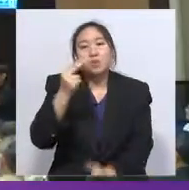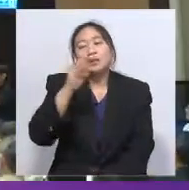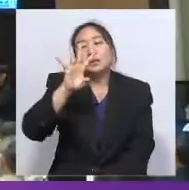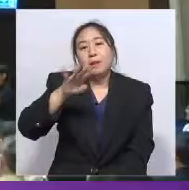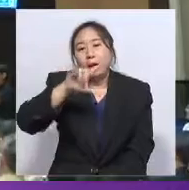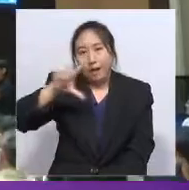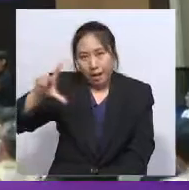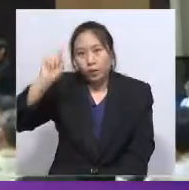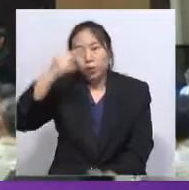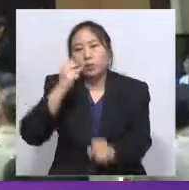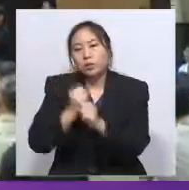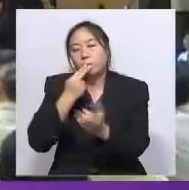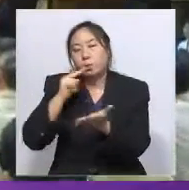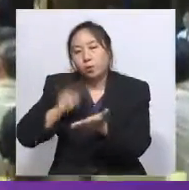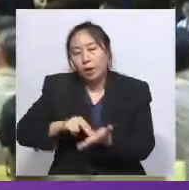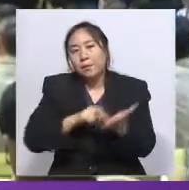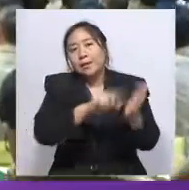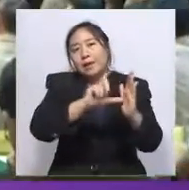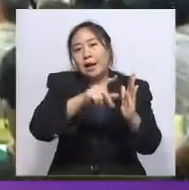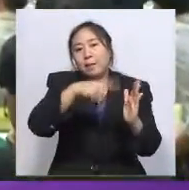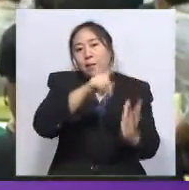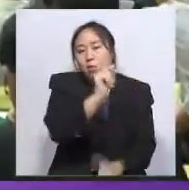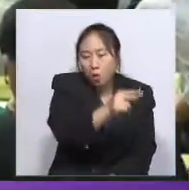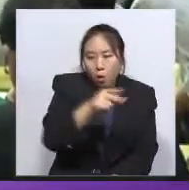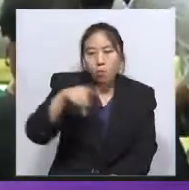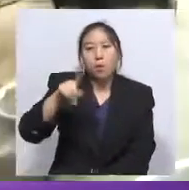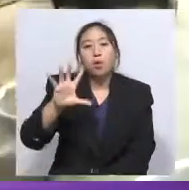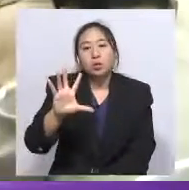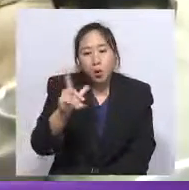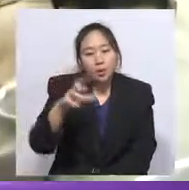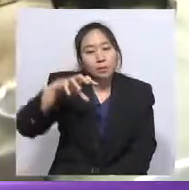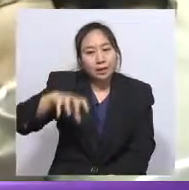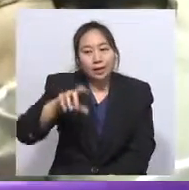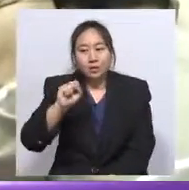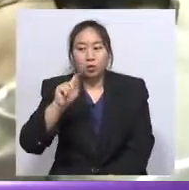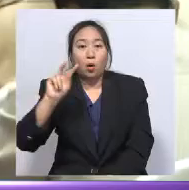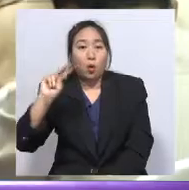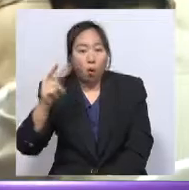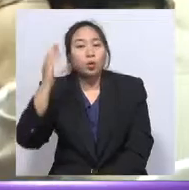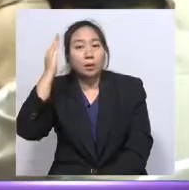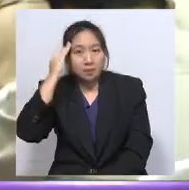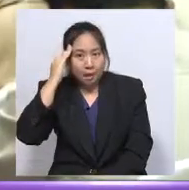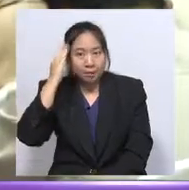จะต้องทำหนังสือไปยังเลขาธิการปปท.ปปช.และสำนักงานการตรวจเงินแผ่นดินให้รับท